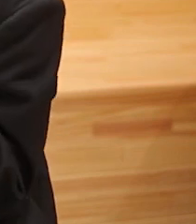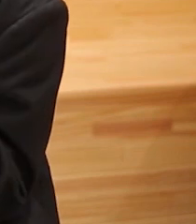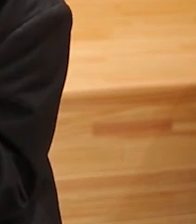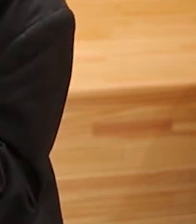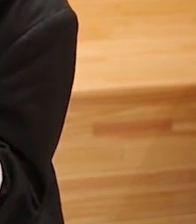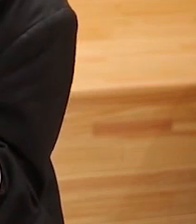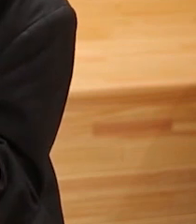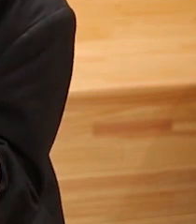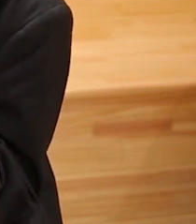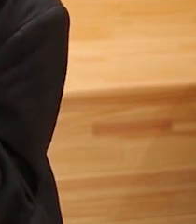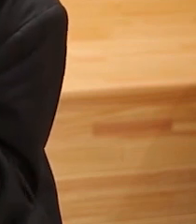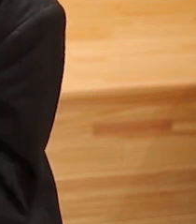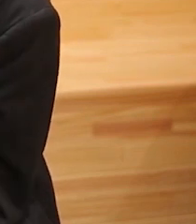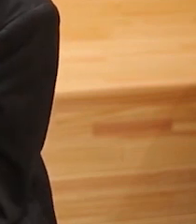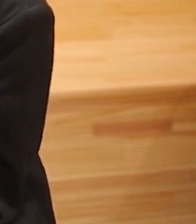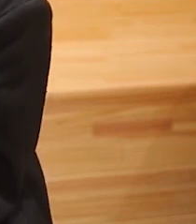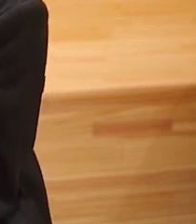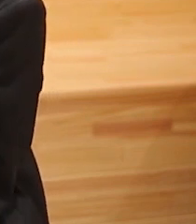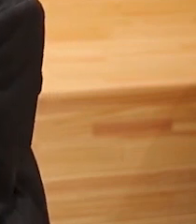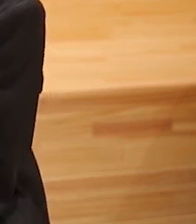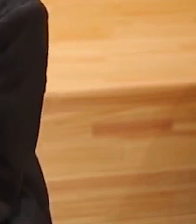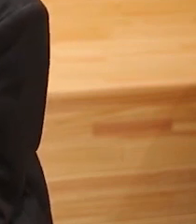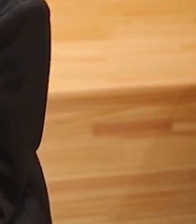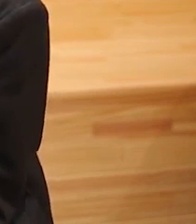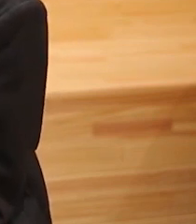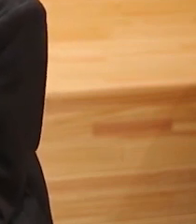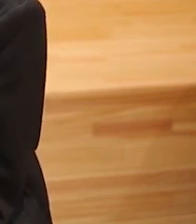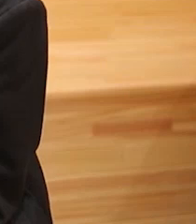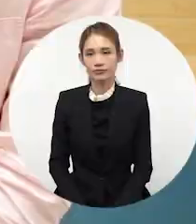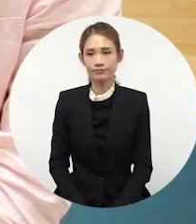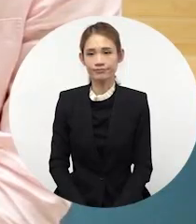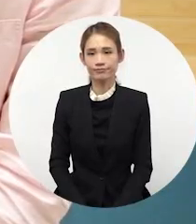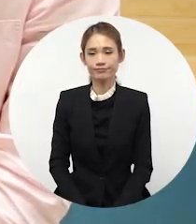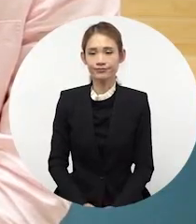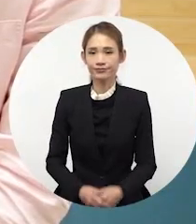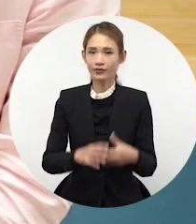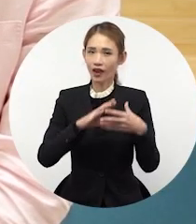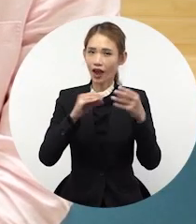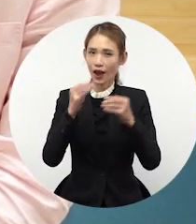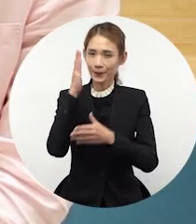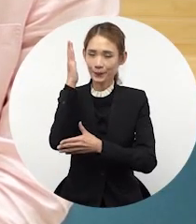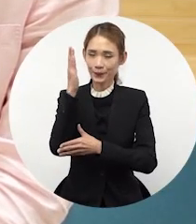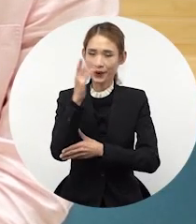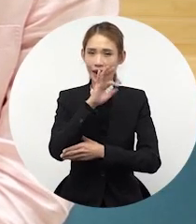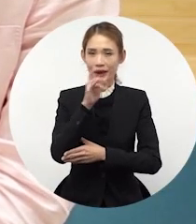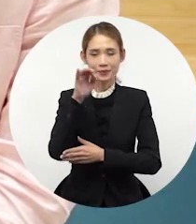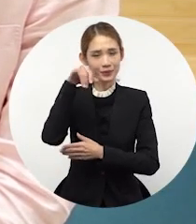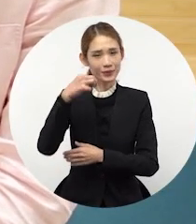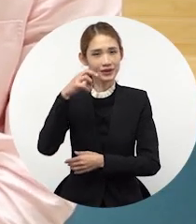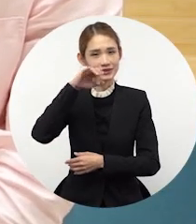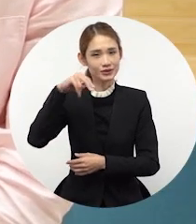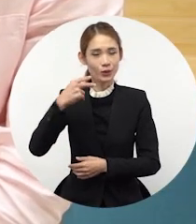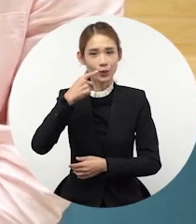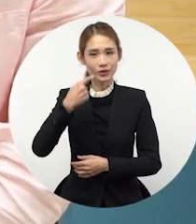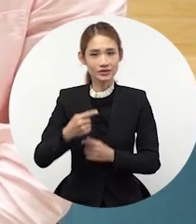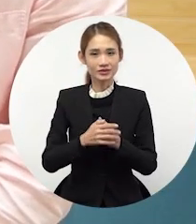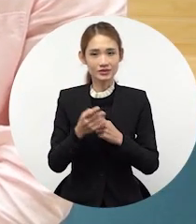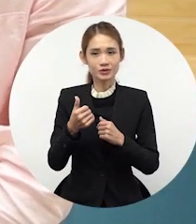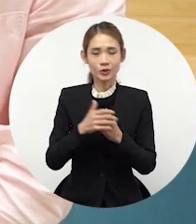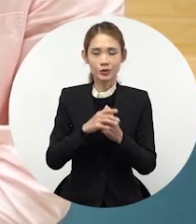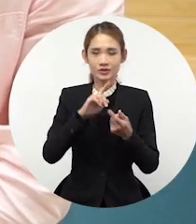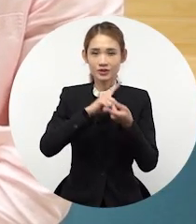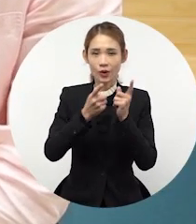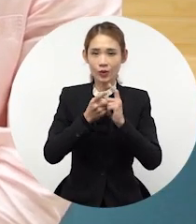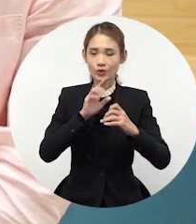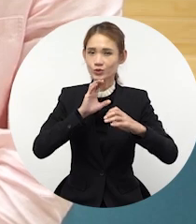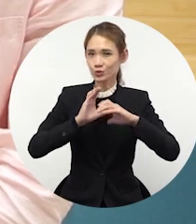경찰관의 모습과 너무 멋있다, 대단해, 말풍선이 나타난다. 에피소드라고 하기에는 조금